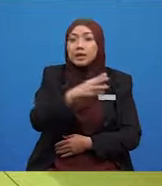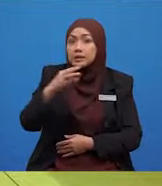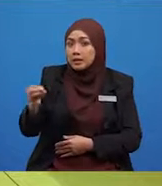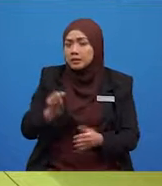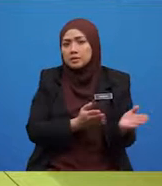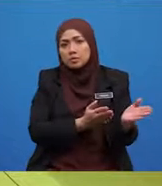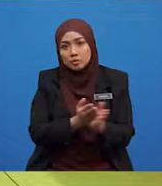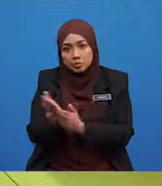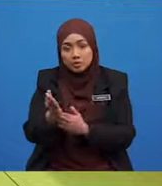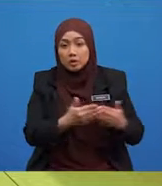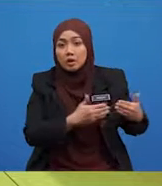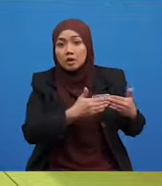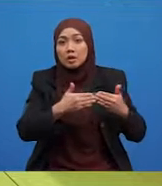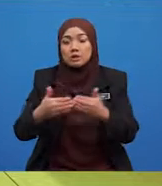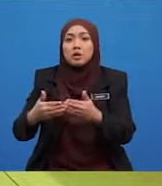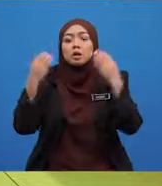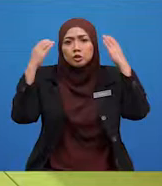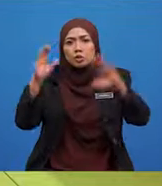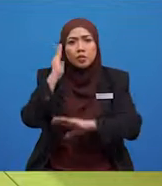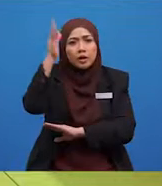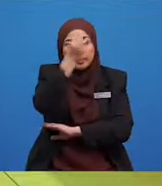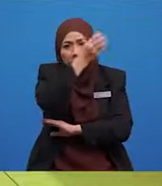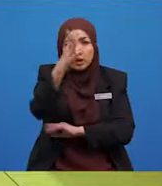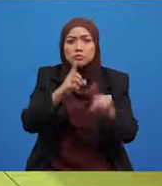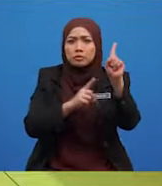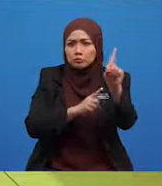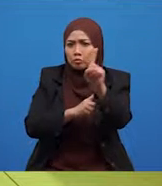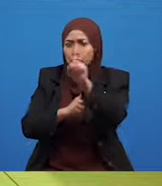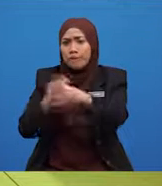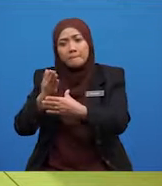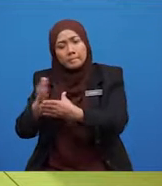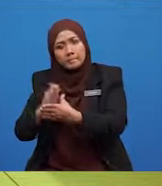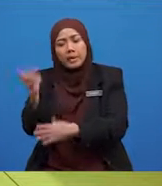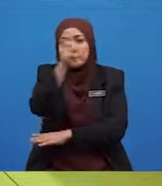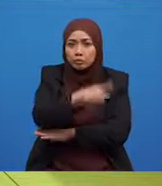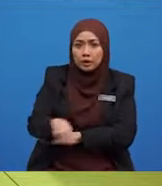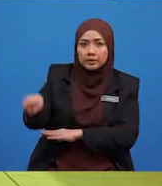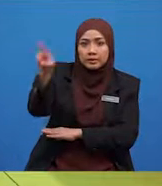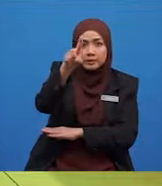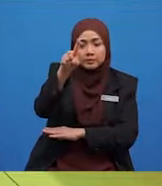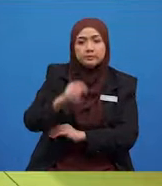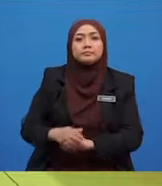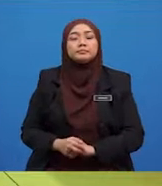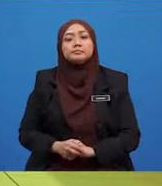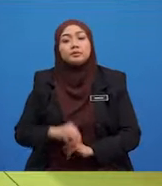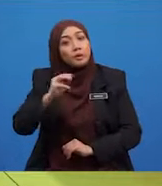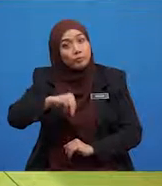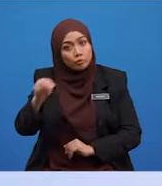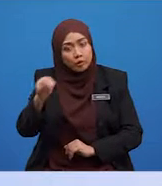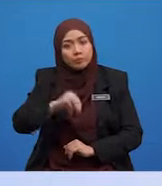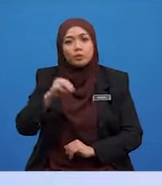akan menerangkan satu persatu bahagian bulatan tersebut.